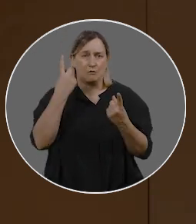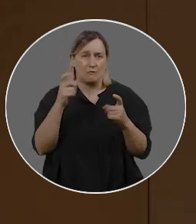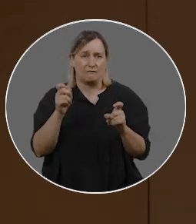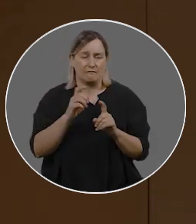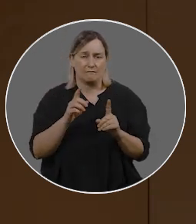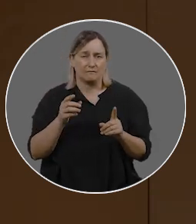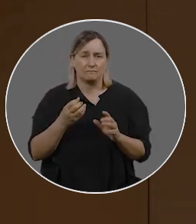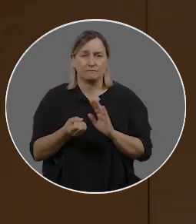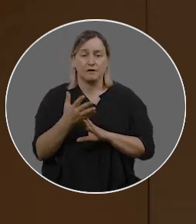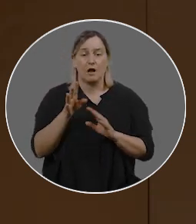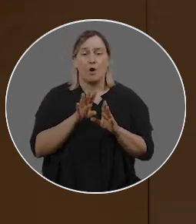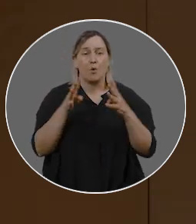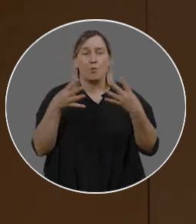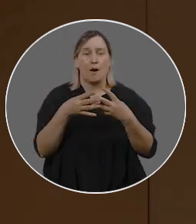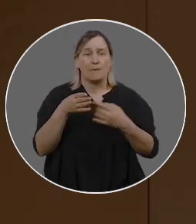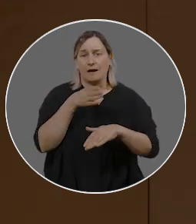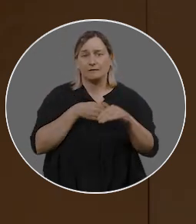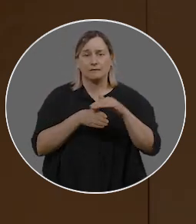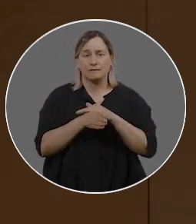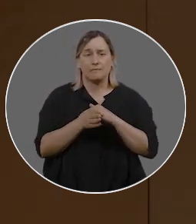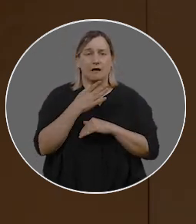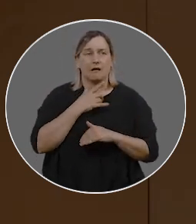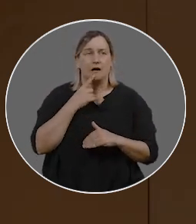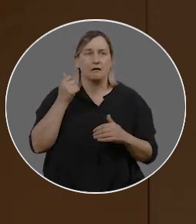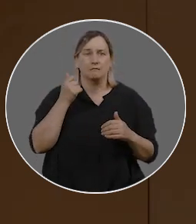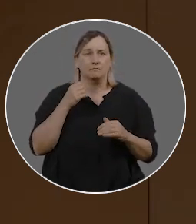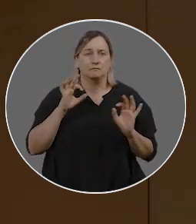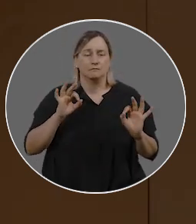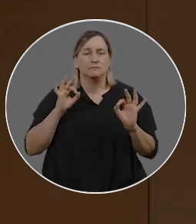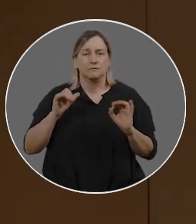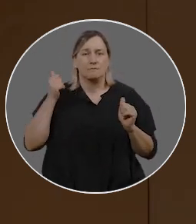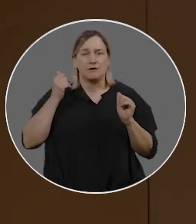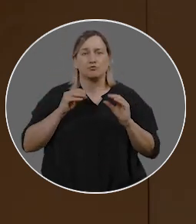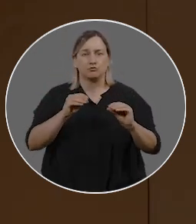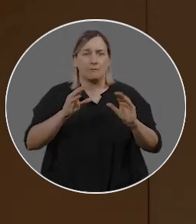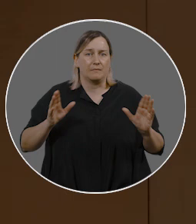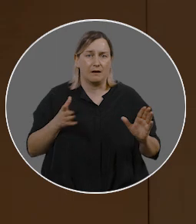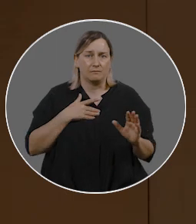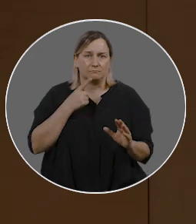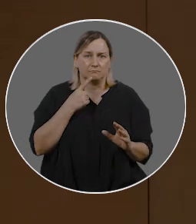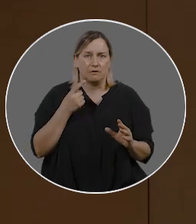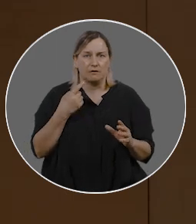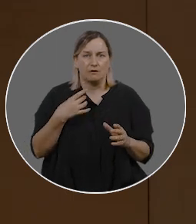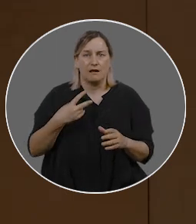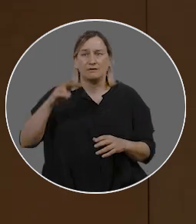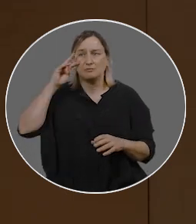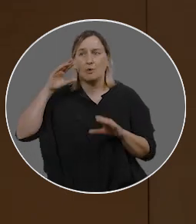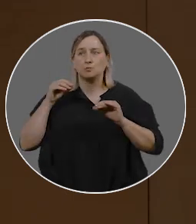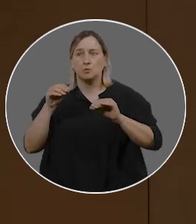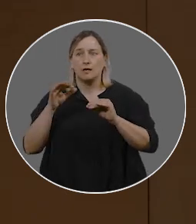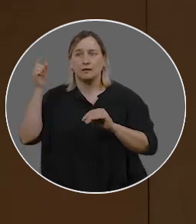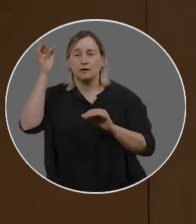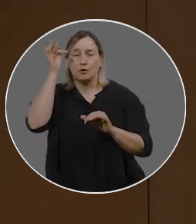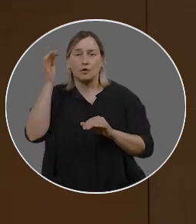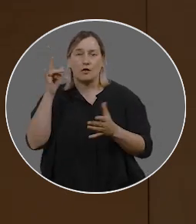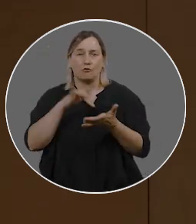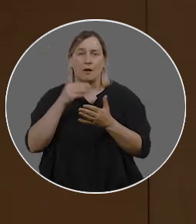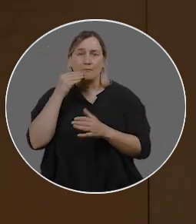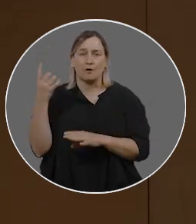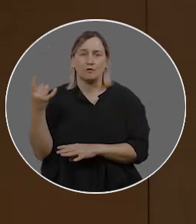una pàgina accessible per si mateixa és més usable, per tant, l'experiència d'usuari hauria de ser millor per